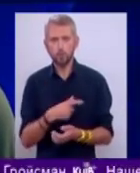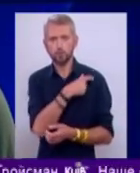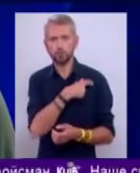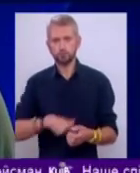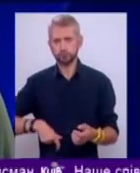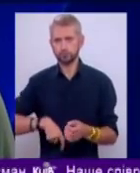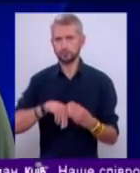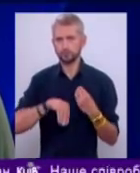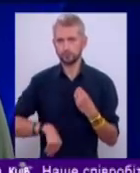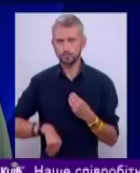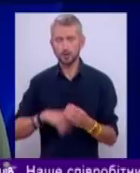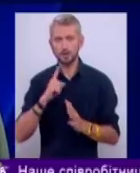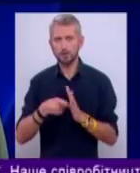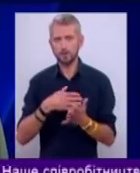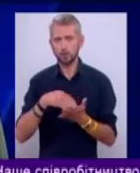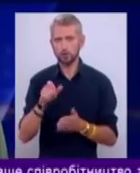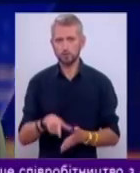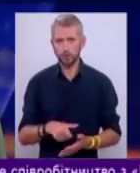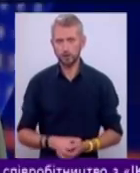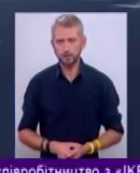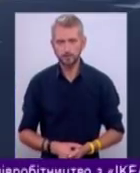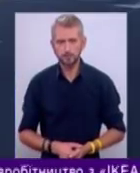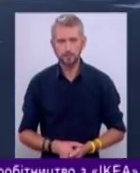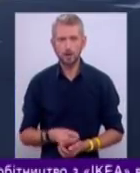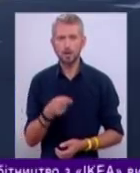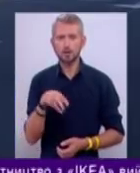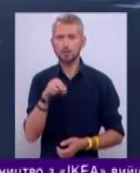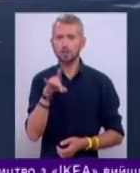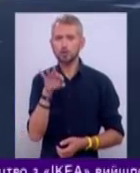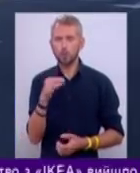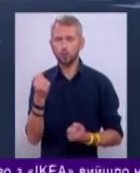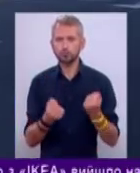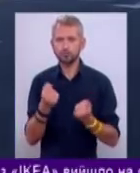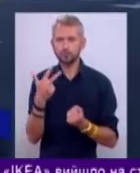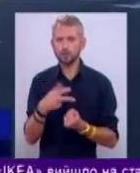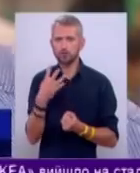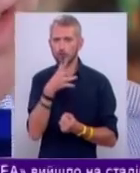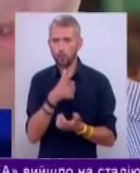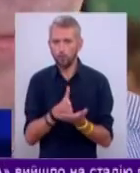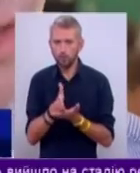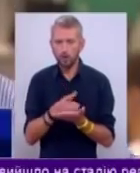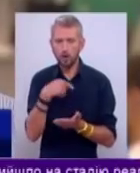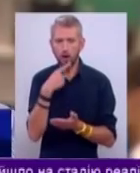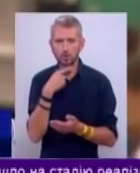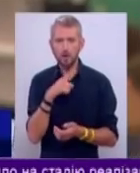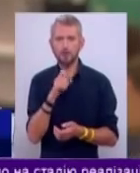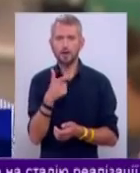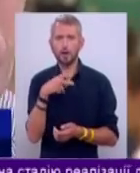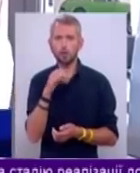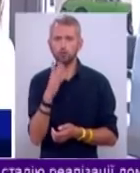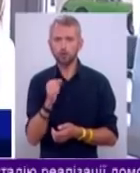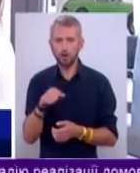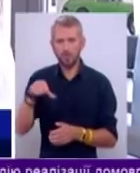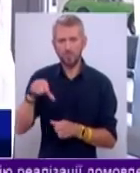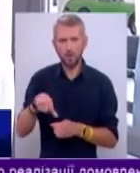пасок, дізнавалась Вікторія Кисельова. Дмитро за кермом 34 роки. Каже, що заглушкою для пасків безпеки